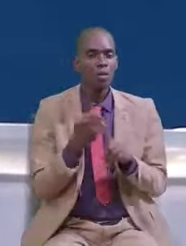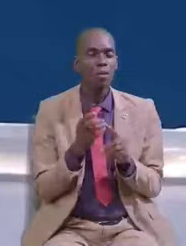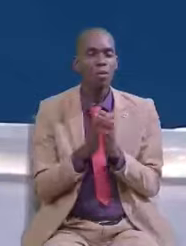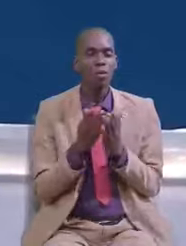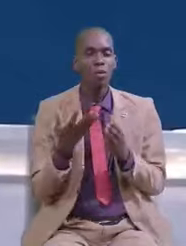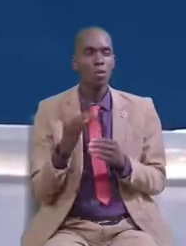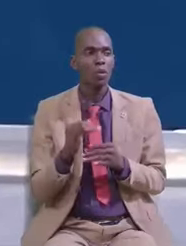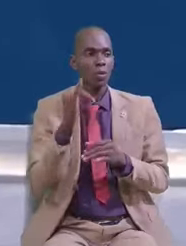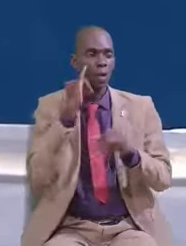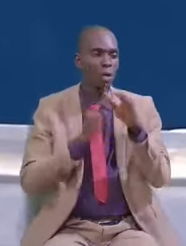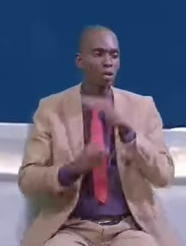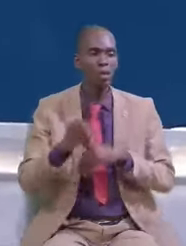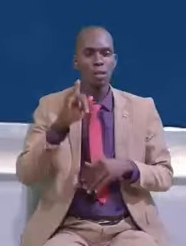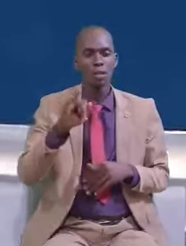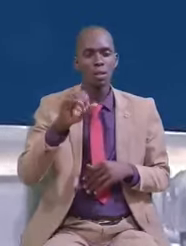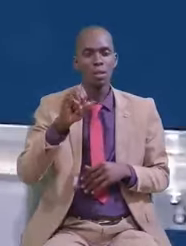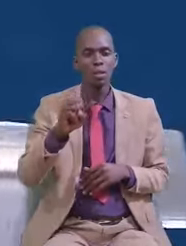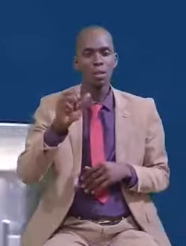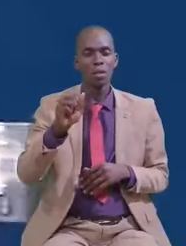Ésaïe 53, verset 5.